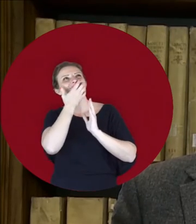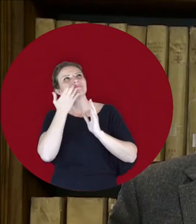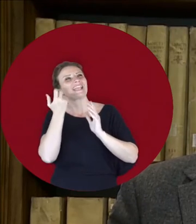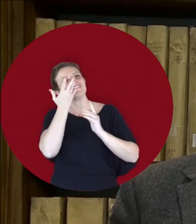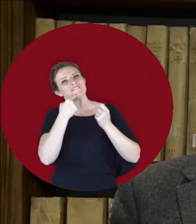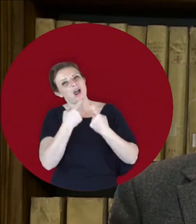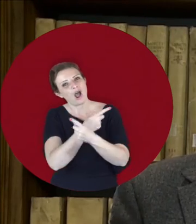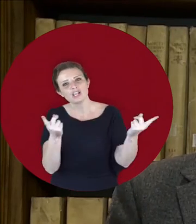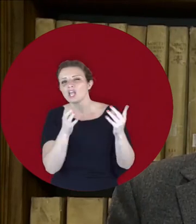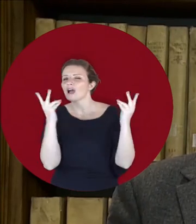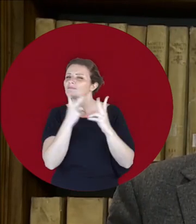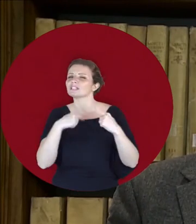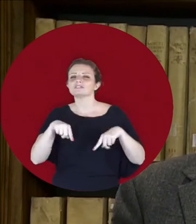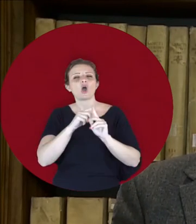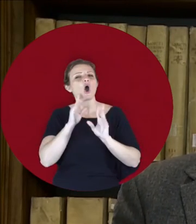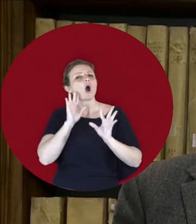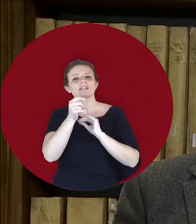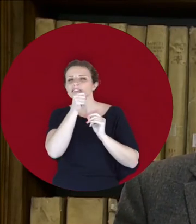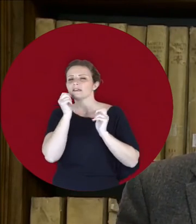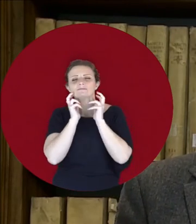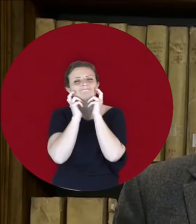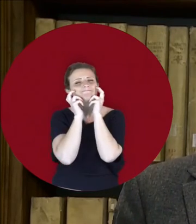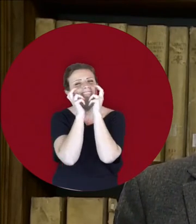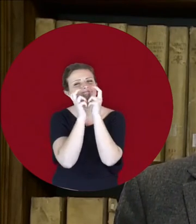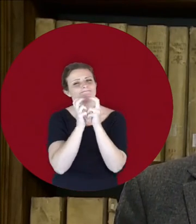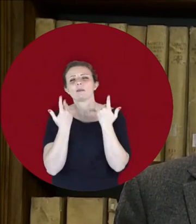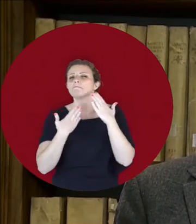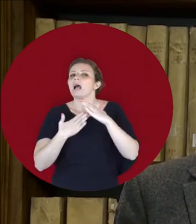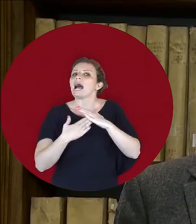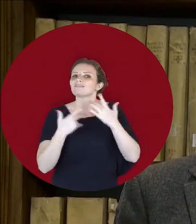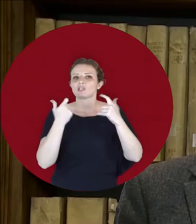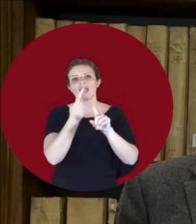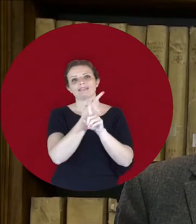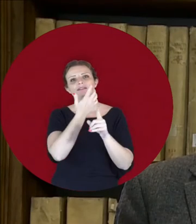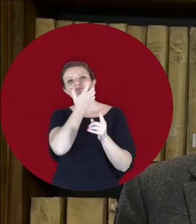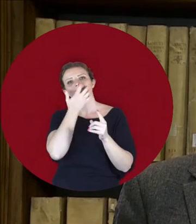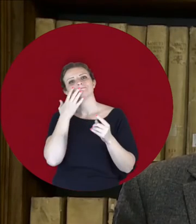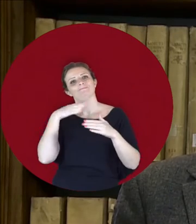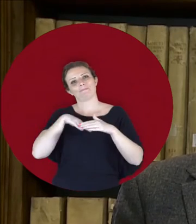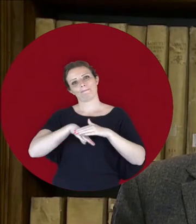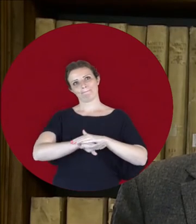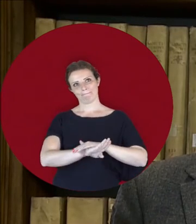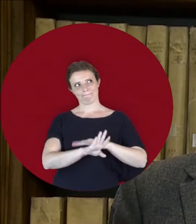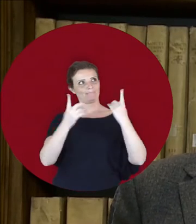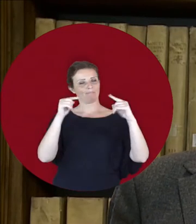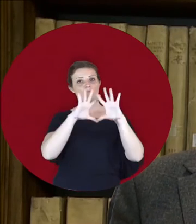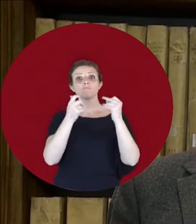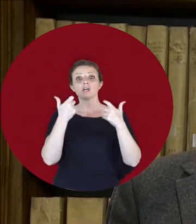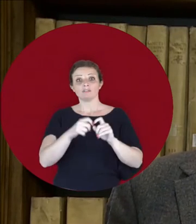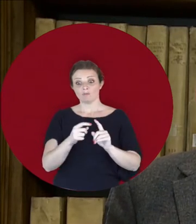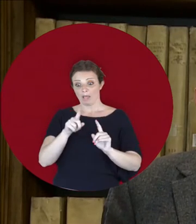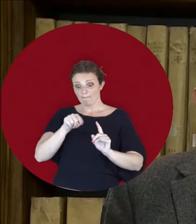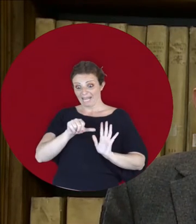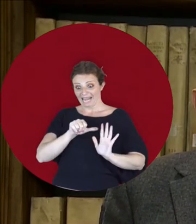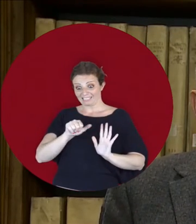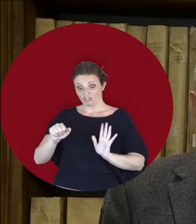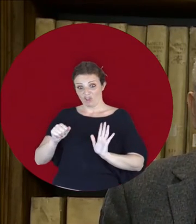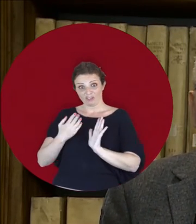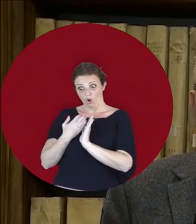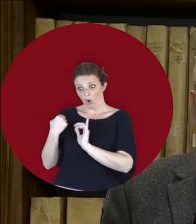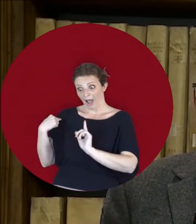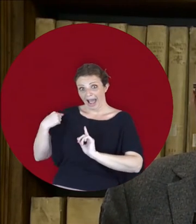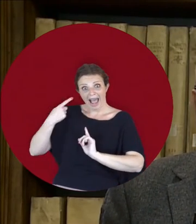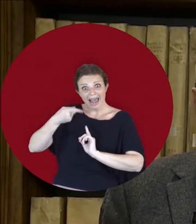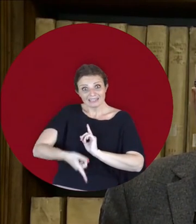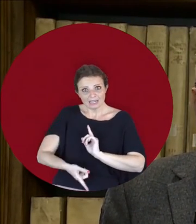dobbiamo mettere in atto tutte le energie insieme per custodire questa realtà, perché in fondo se da 1600 anni noi